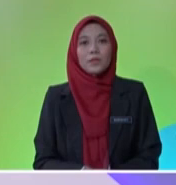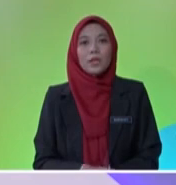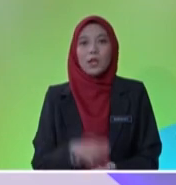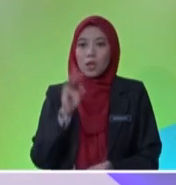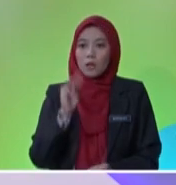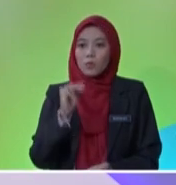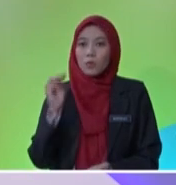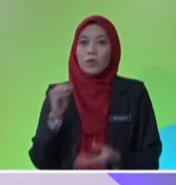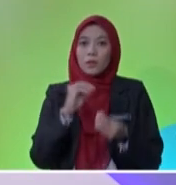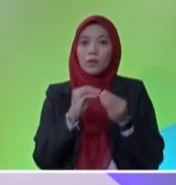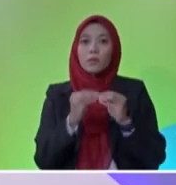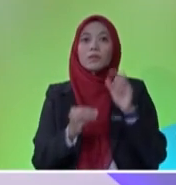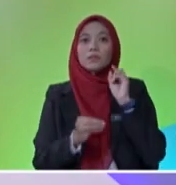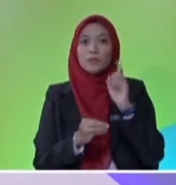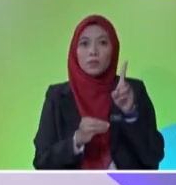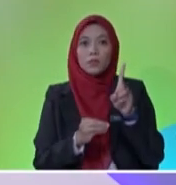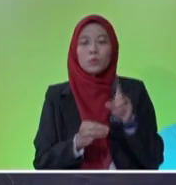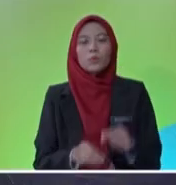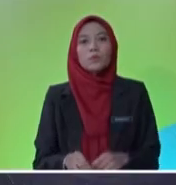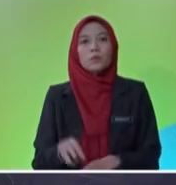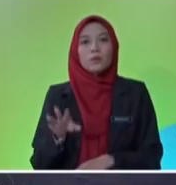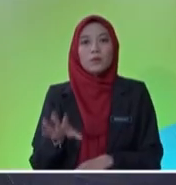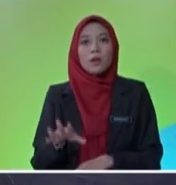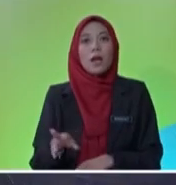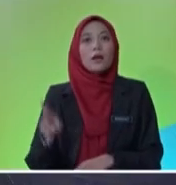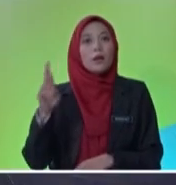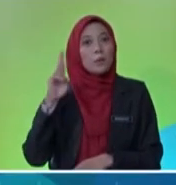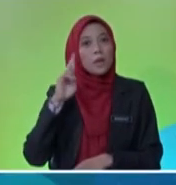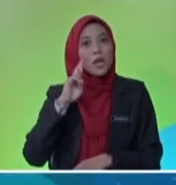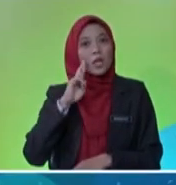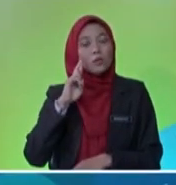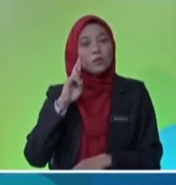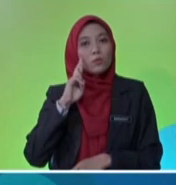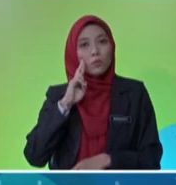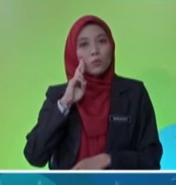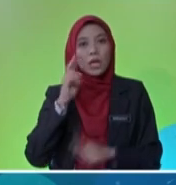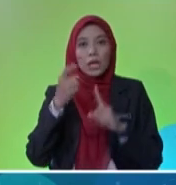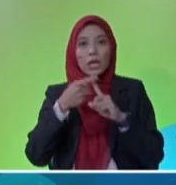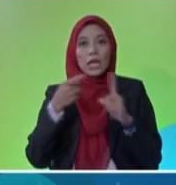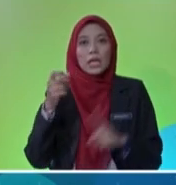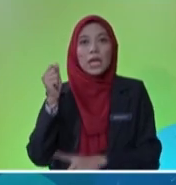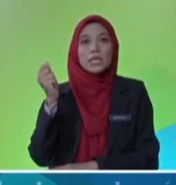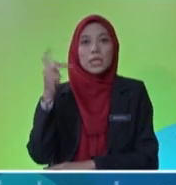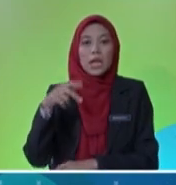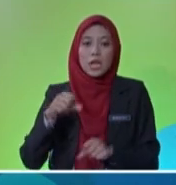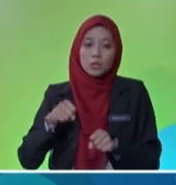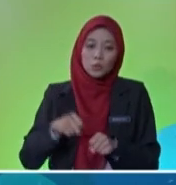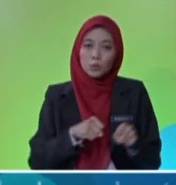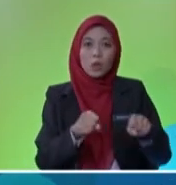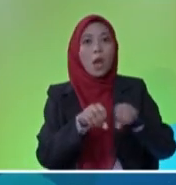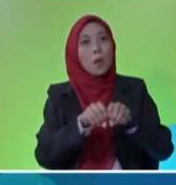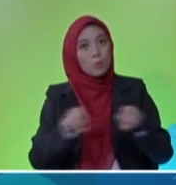kepada murid yang pertama dahulu adik Rabiatul Adawiyah dari sekolah Escape sungai Buluh